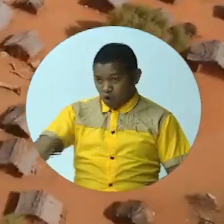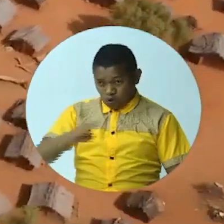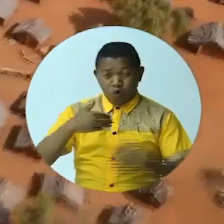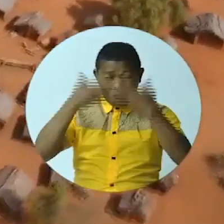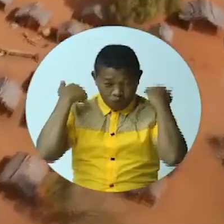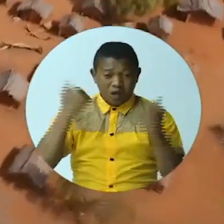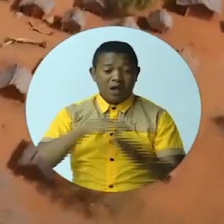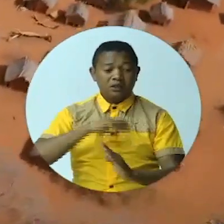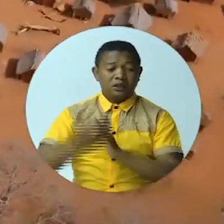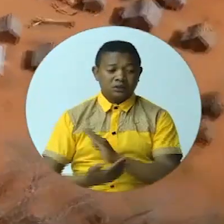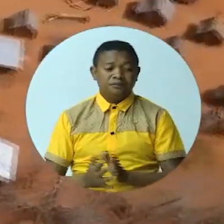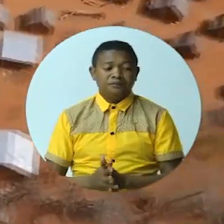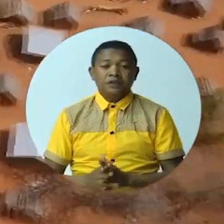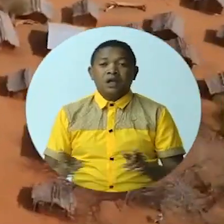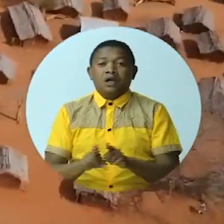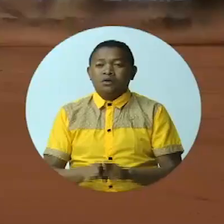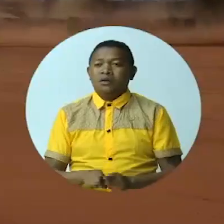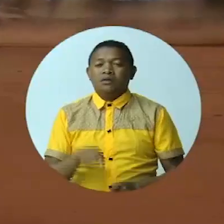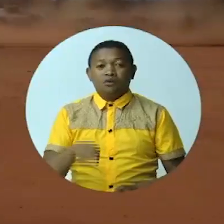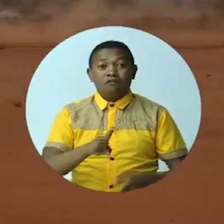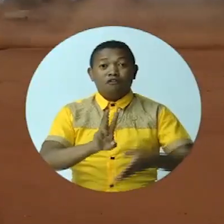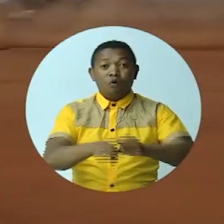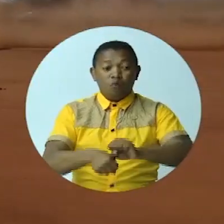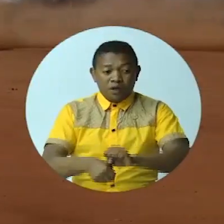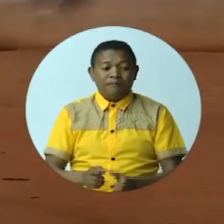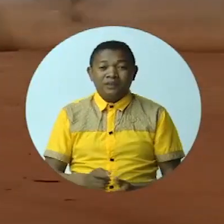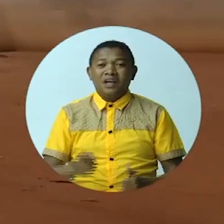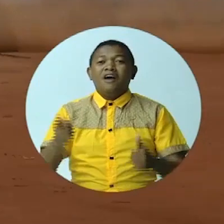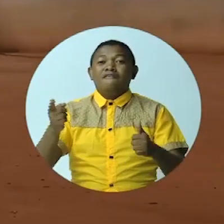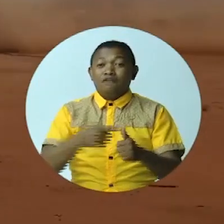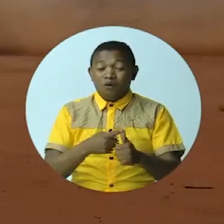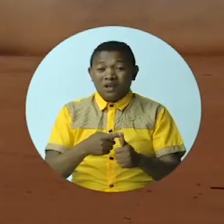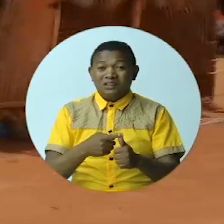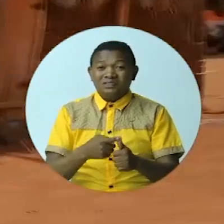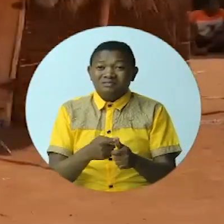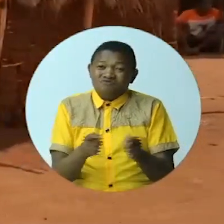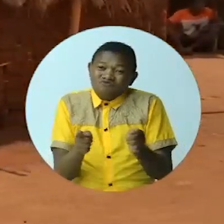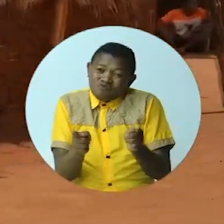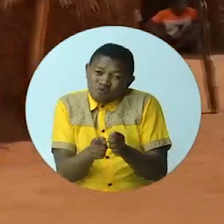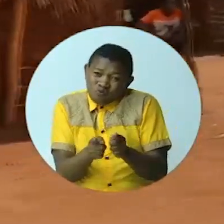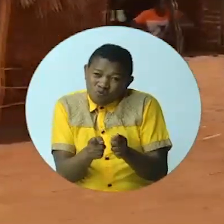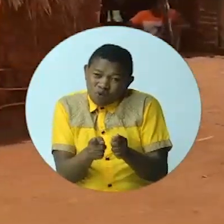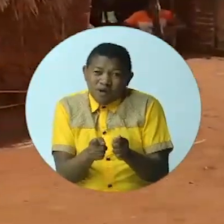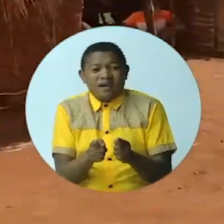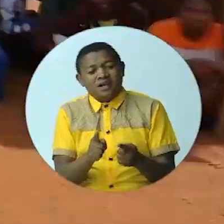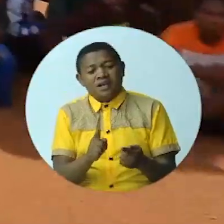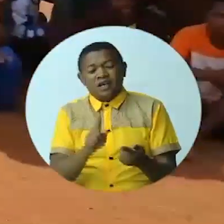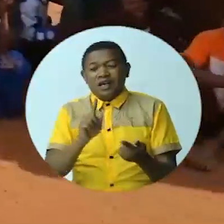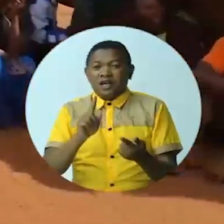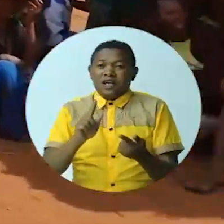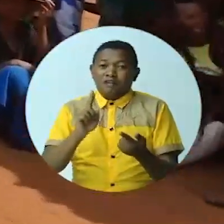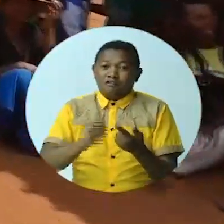ny zavatra apetratsika. Misy aloha ny vaholana foiezaka de misy vaholana